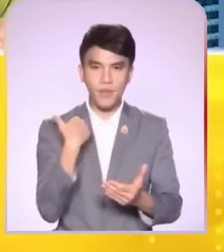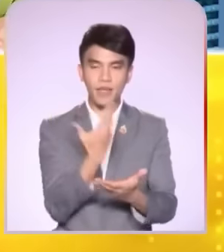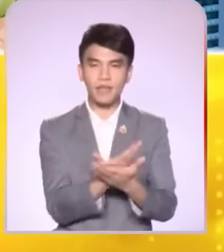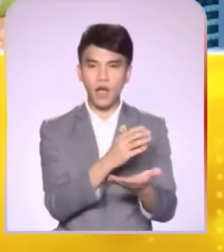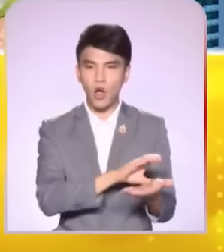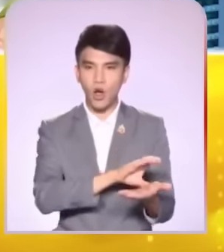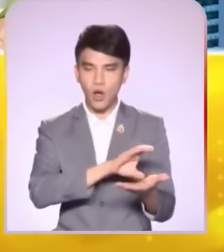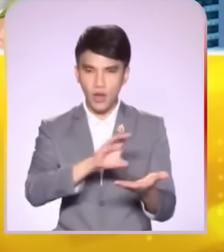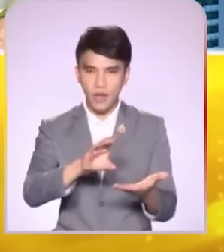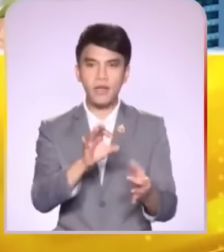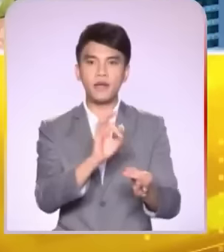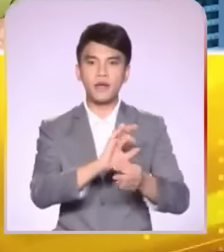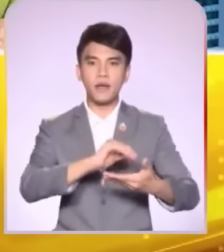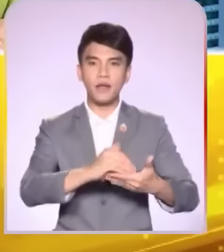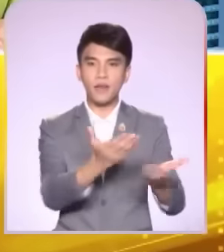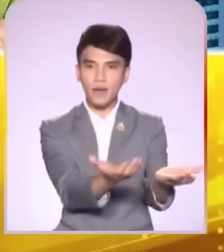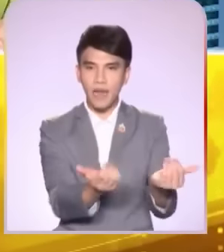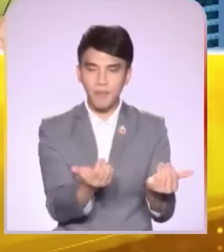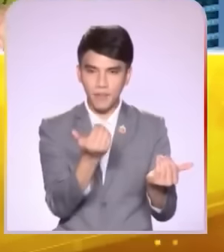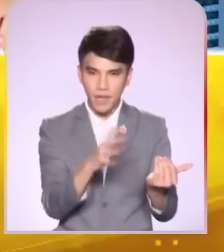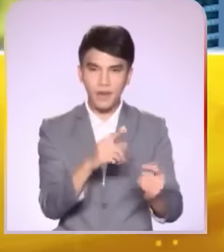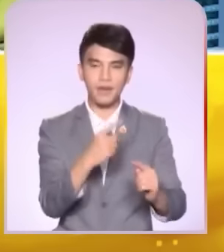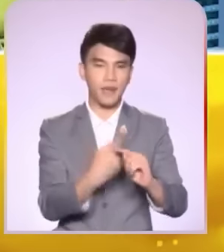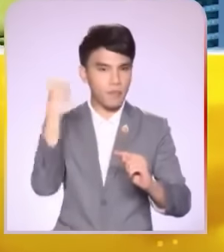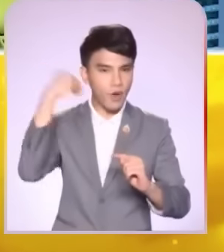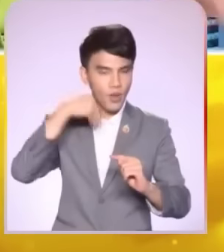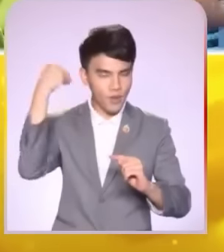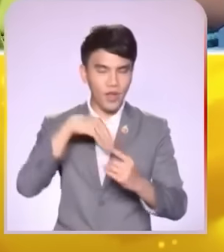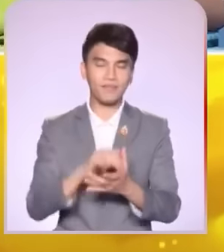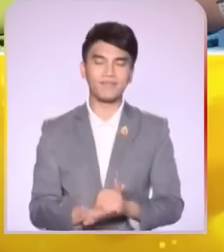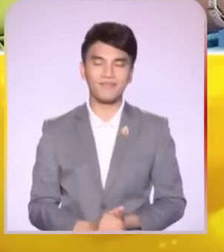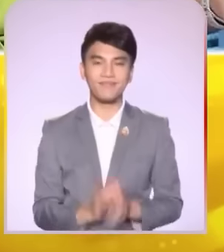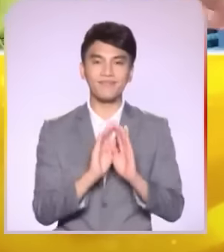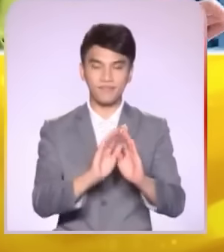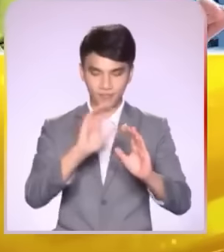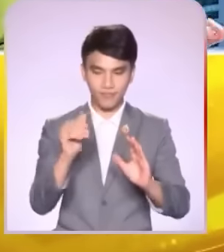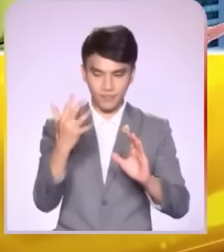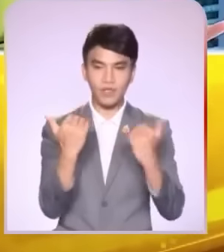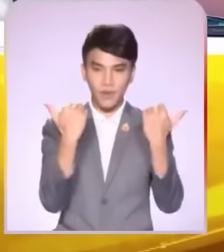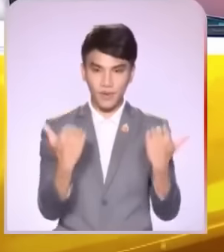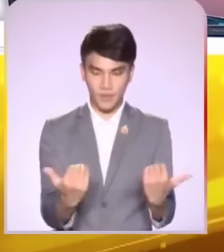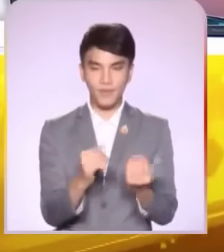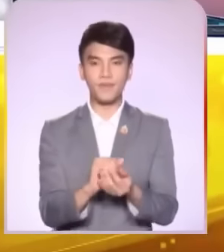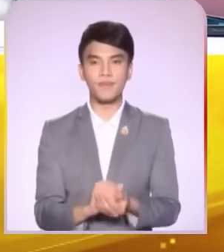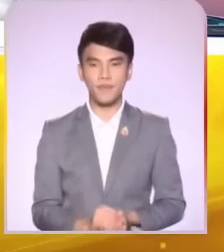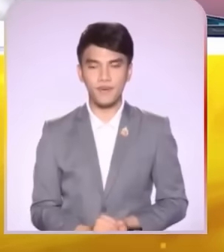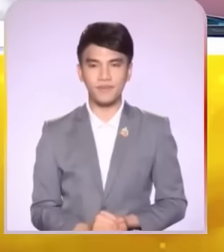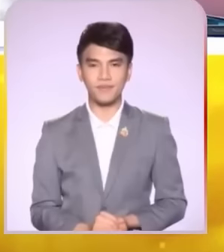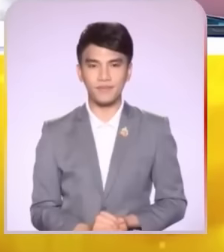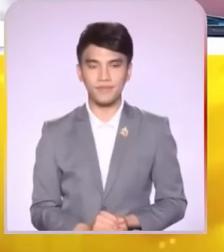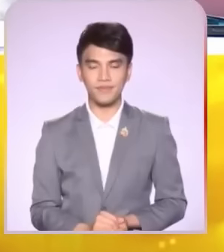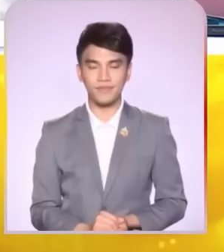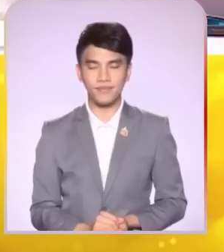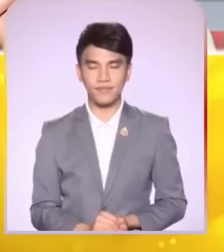งินโอนเข้าไปในบัญชีที่คุณรับอยู่แล้วทุกเดือนนะคะ โอเคก็ฝากย้ำกันด้วยนะครับไปดูบรรยากาศหน่อยคุณปุ้ม